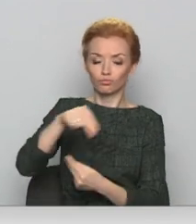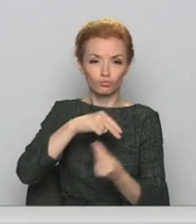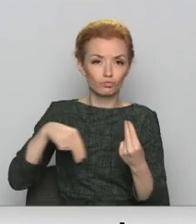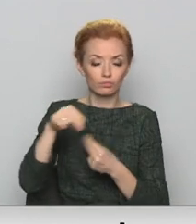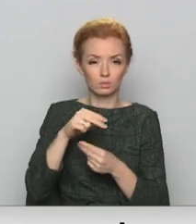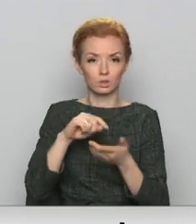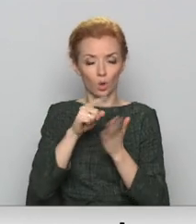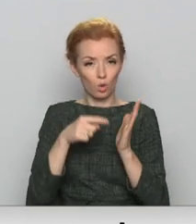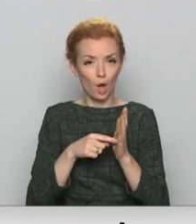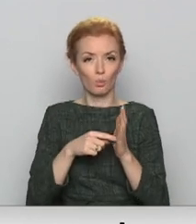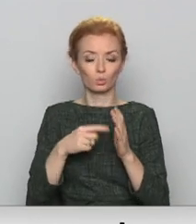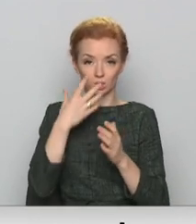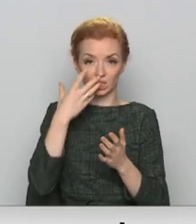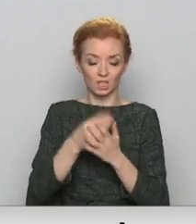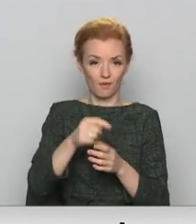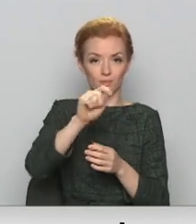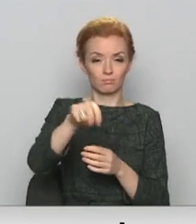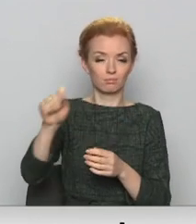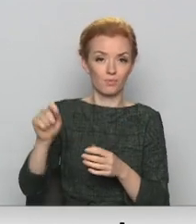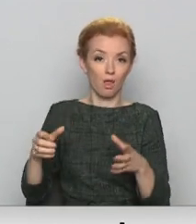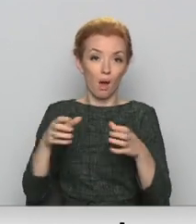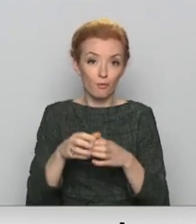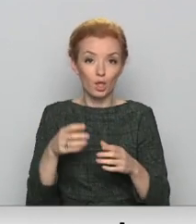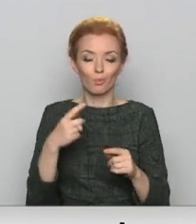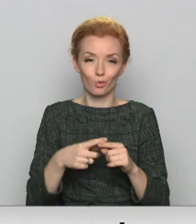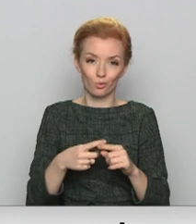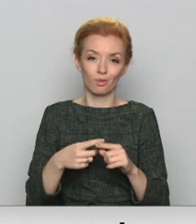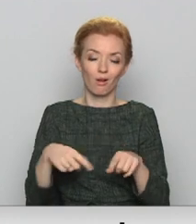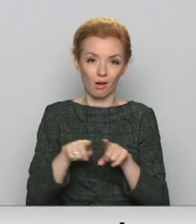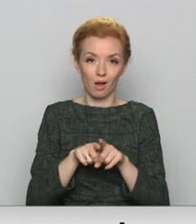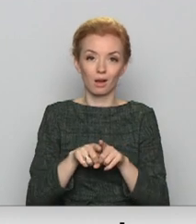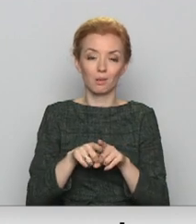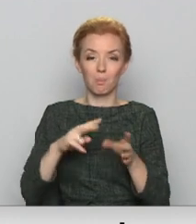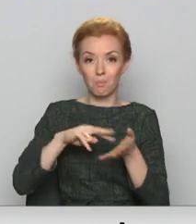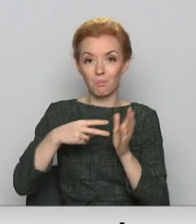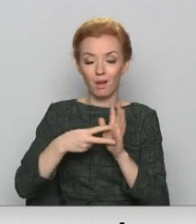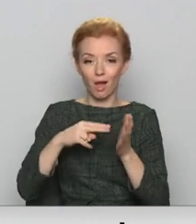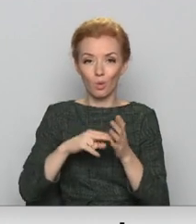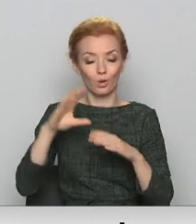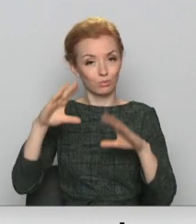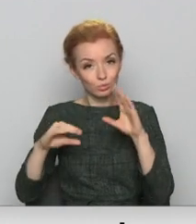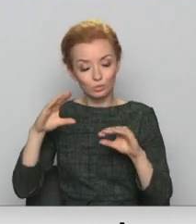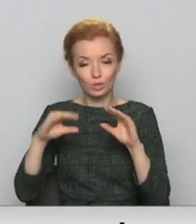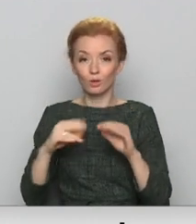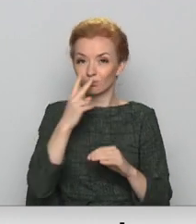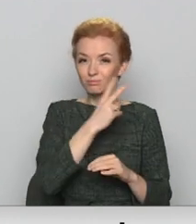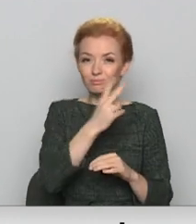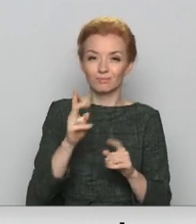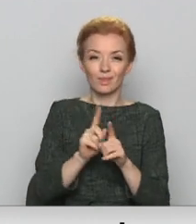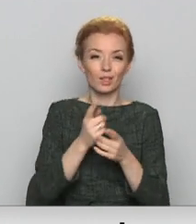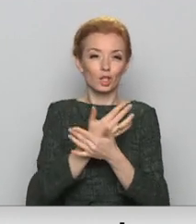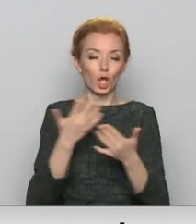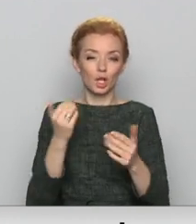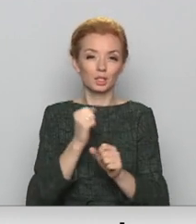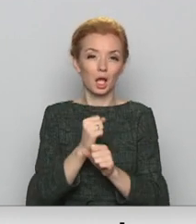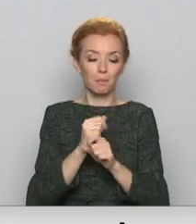jautājumus saistībā jau savās apvienībās. Ja? Un arī teiksim, gan plānojot budžetu, gan skatoties visus darbus vai lietas